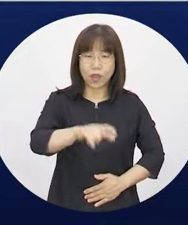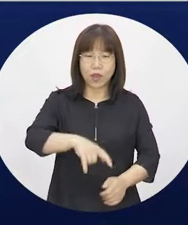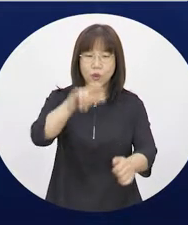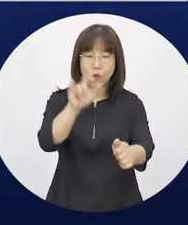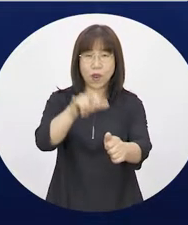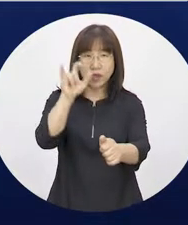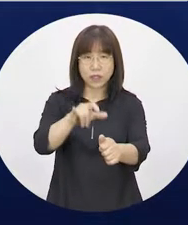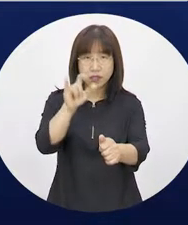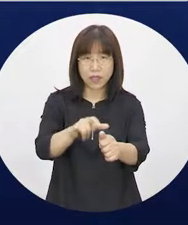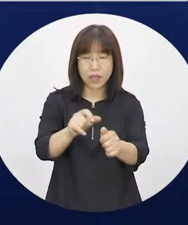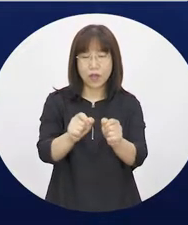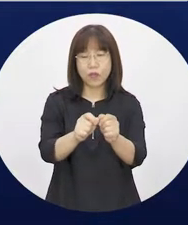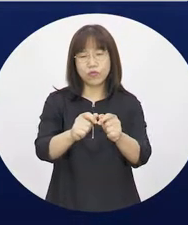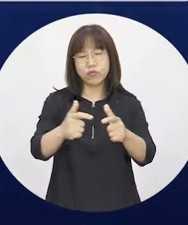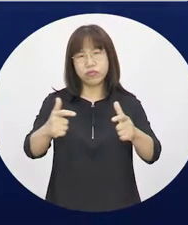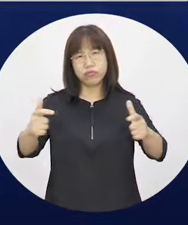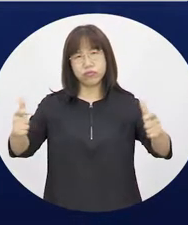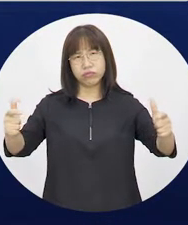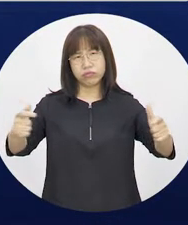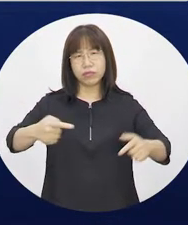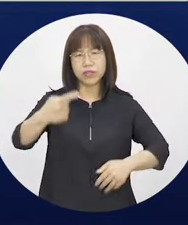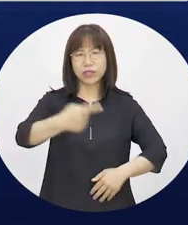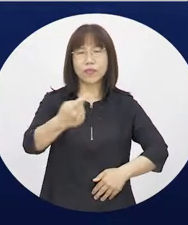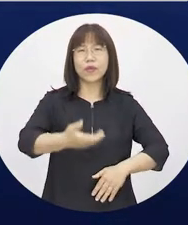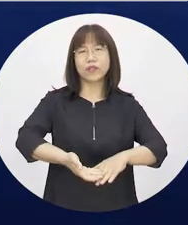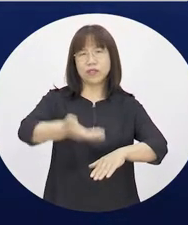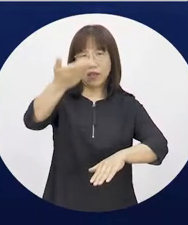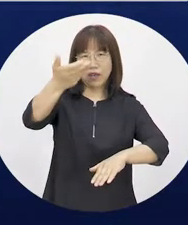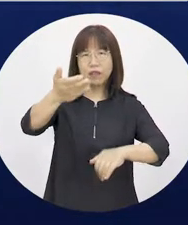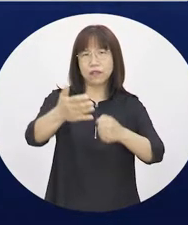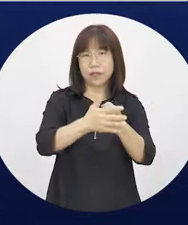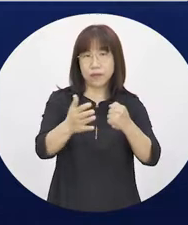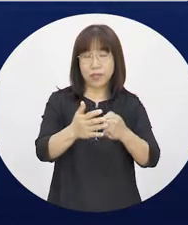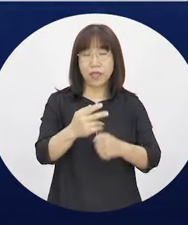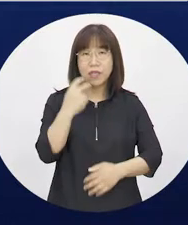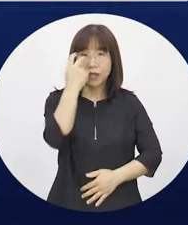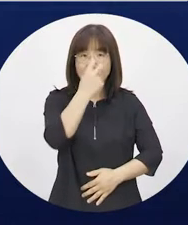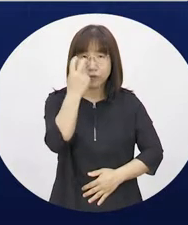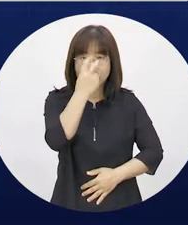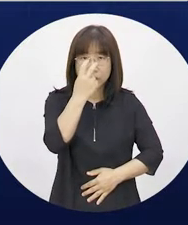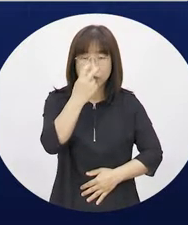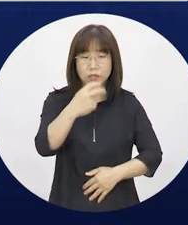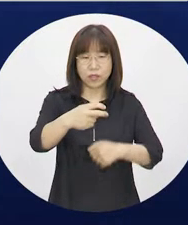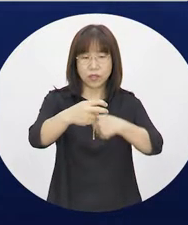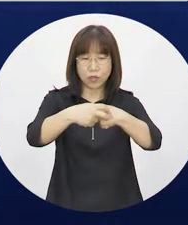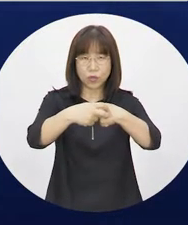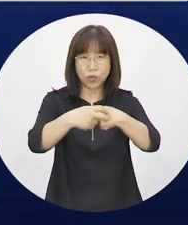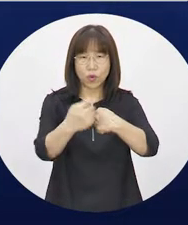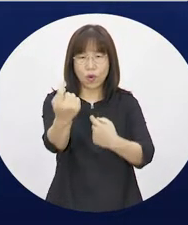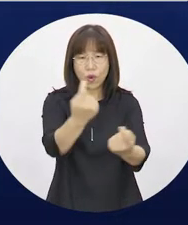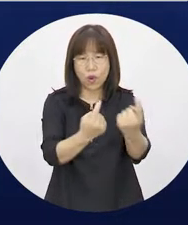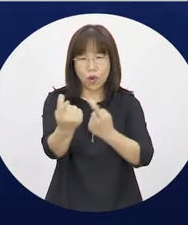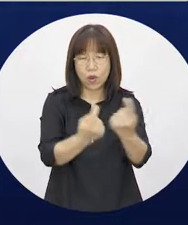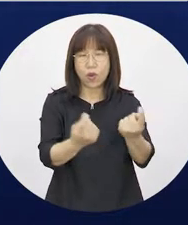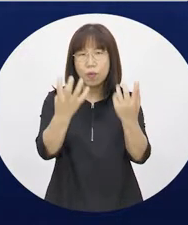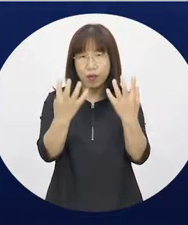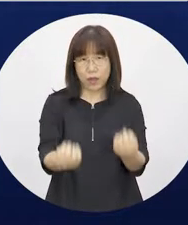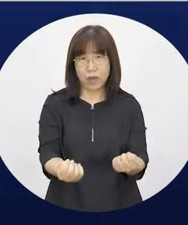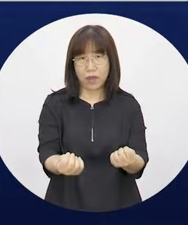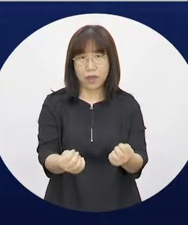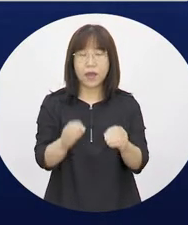코로나19 확진자 수가 최근 한 달 동안 네 자릿수를 유지하면서 선별진료소를 찾는 분들이 급증하고